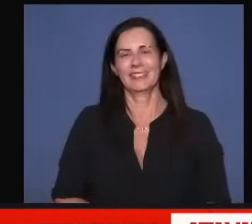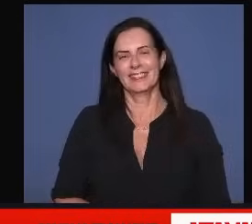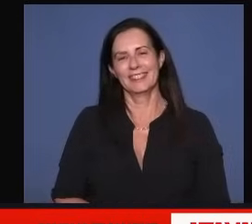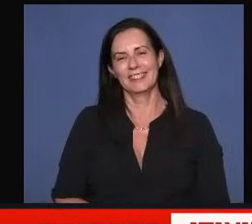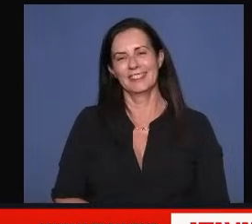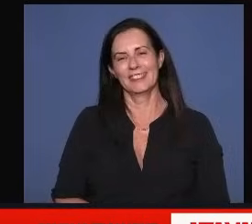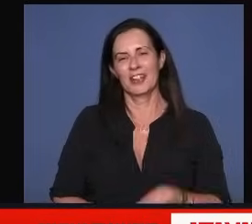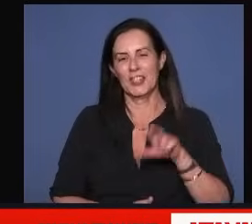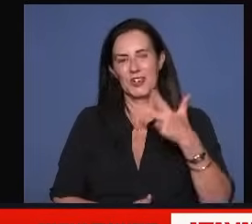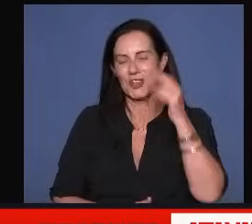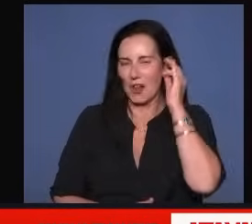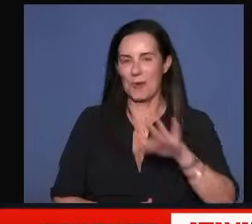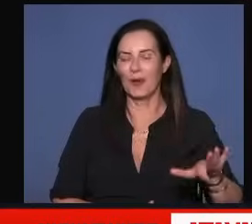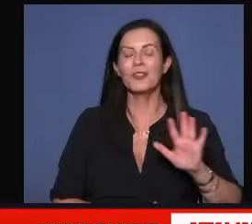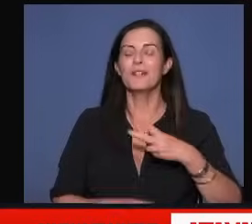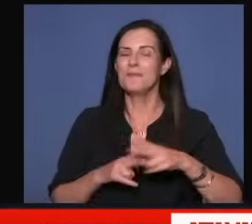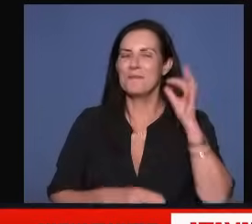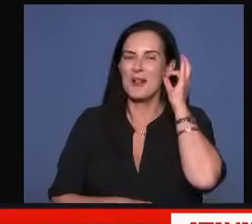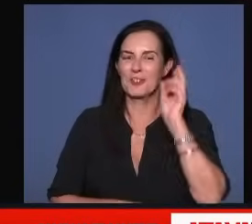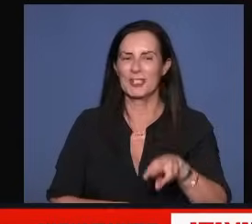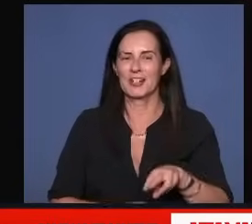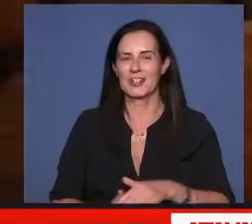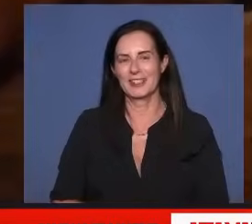יש לי שלוש בנות, בול בנת.